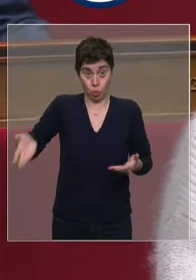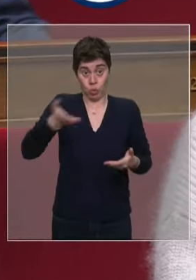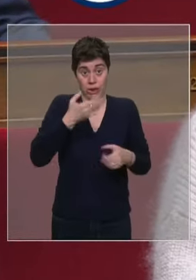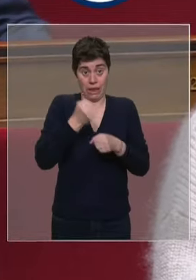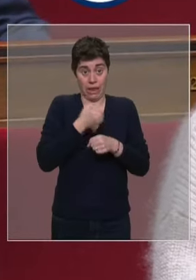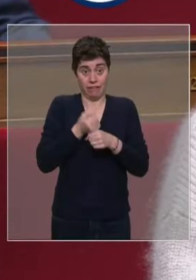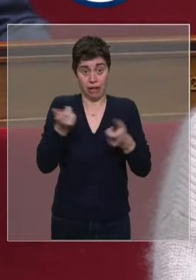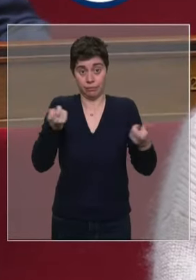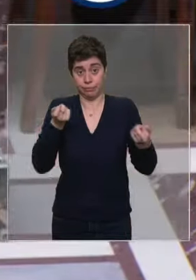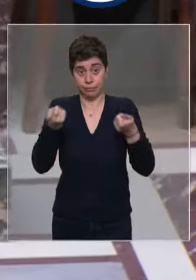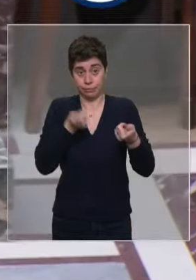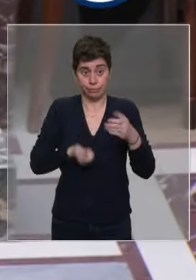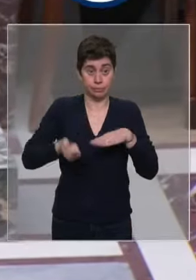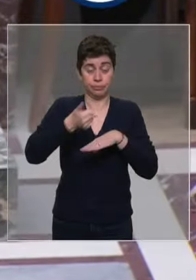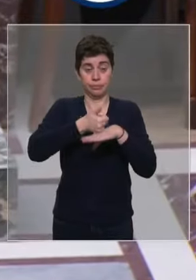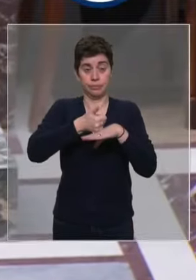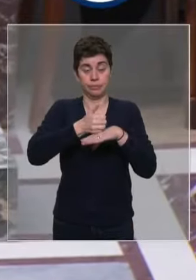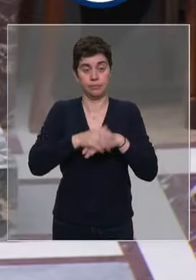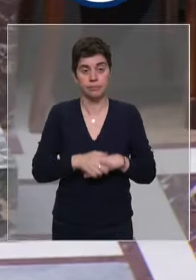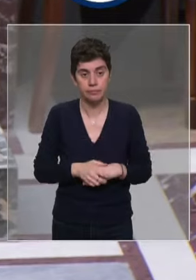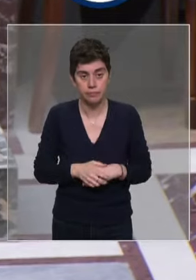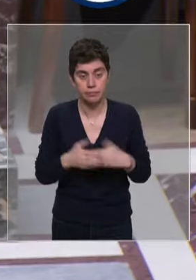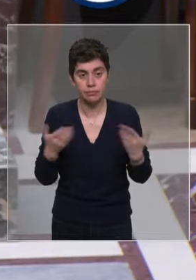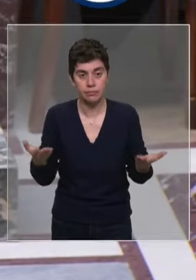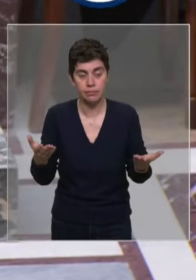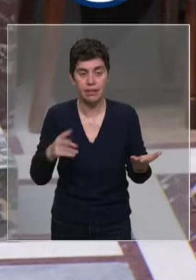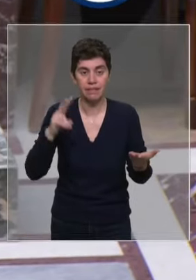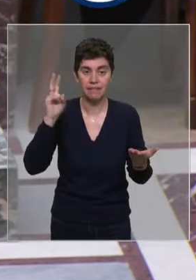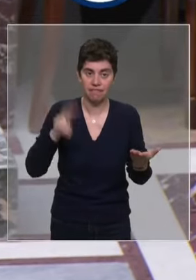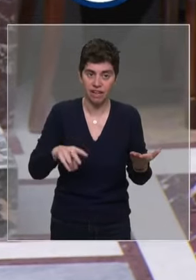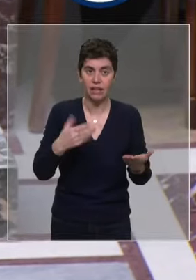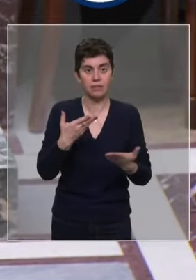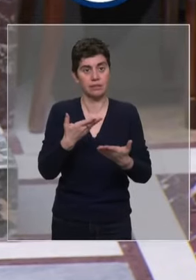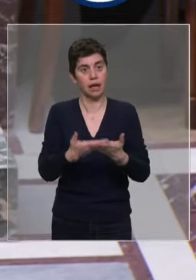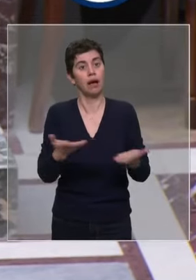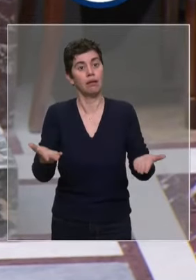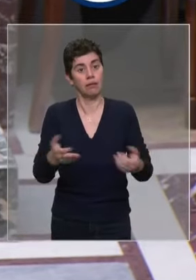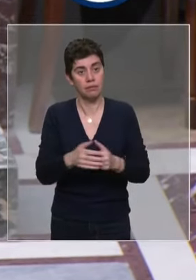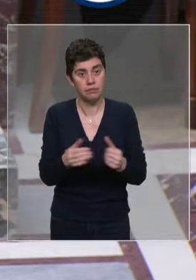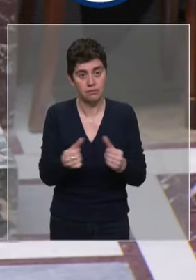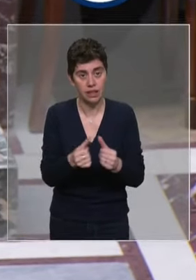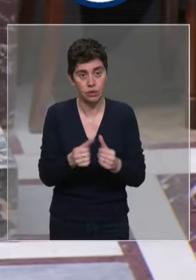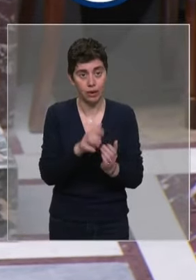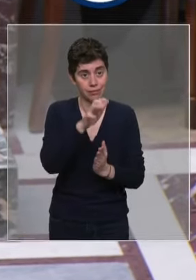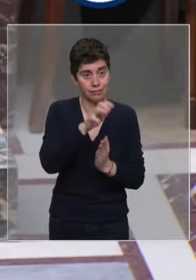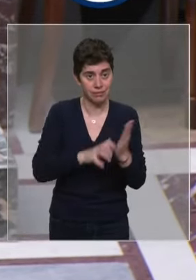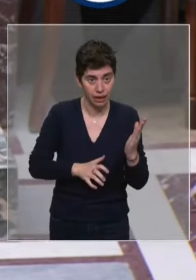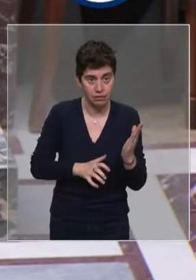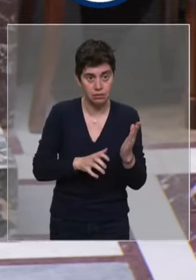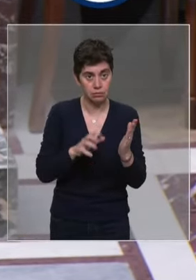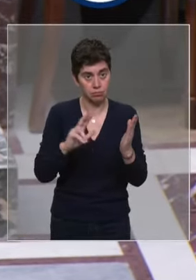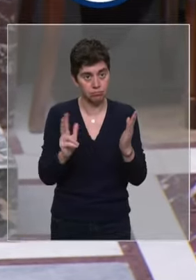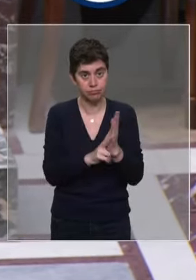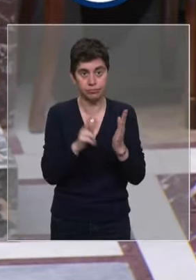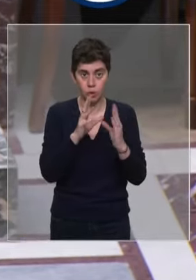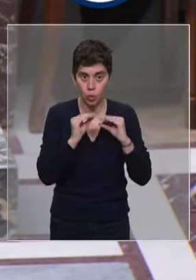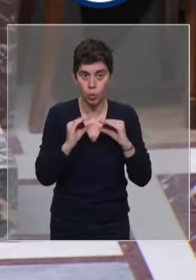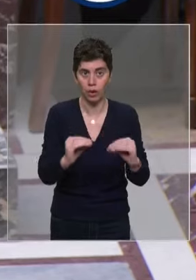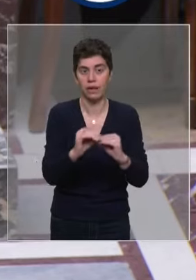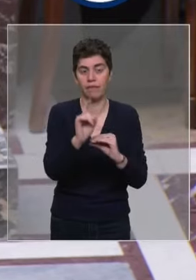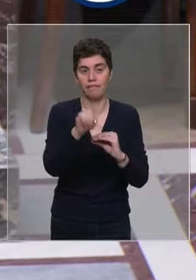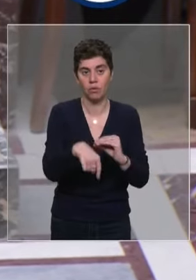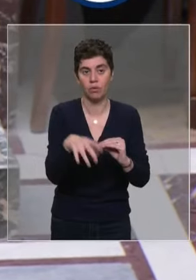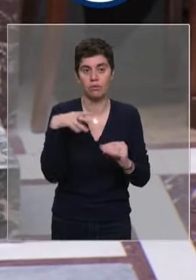Alors, vous avez raison, la question qui aujourd'hui est devant nous, c'est la mise en place de ce texte. Ce texte comprend